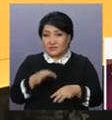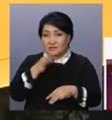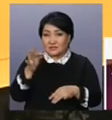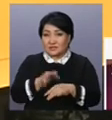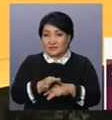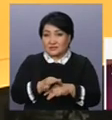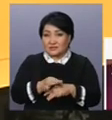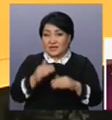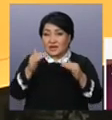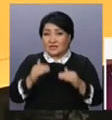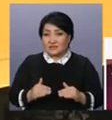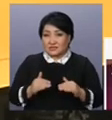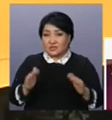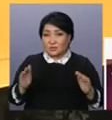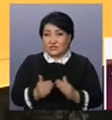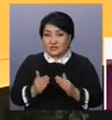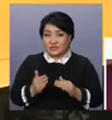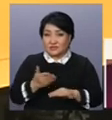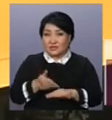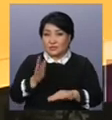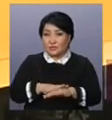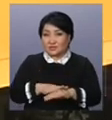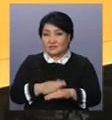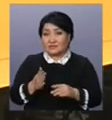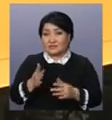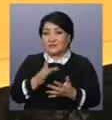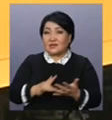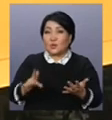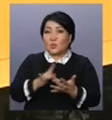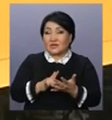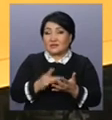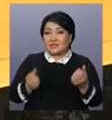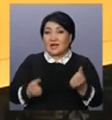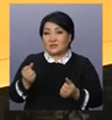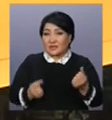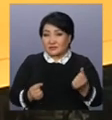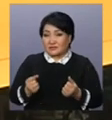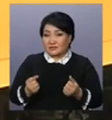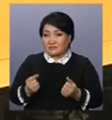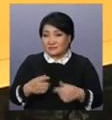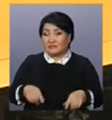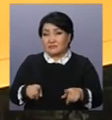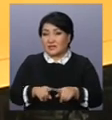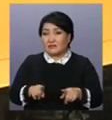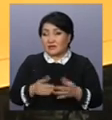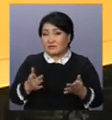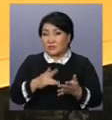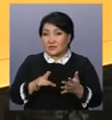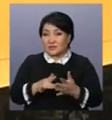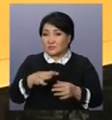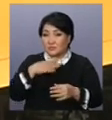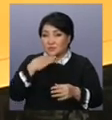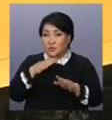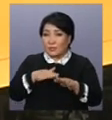снижение нагрузки на город транспортной. То, что сейчас в городе, какие пробки, коллапс, снижение нагрузки и